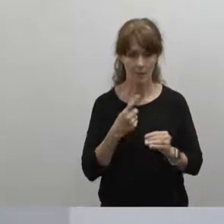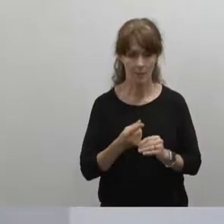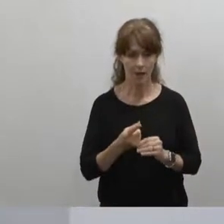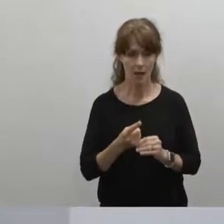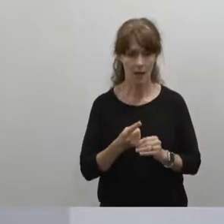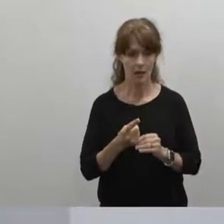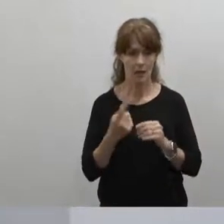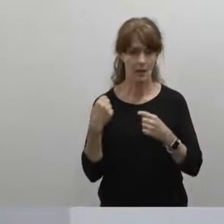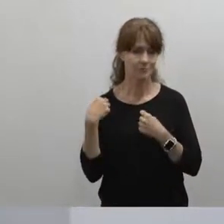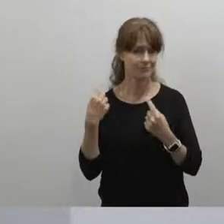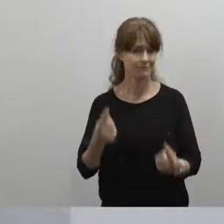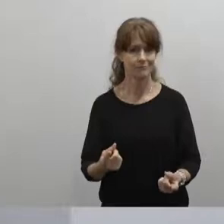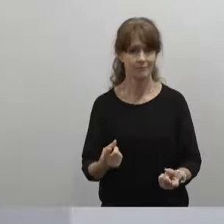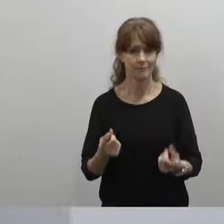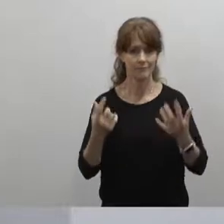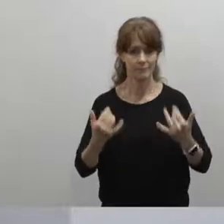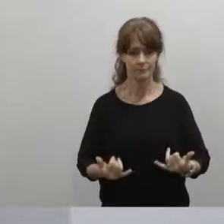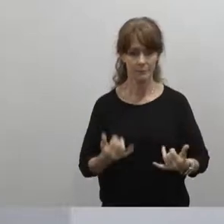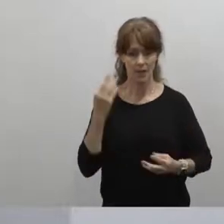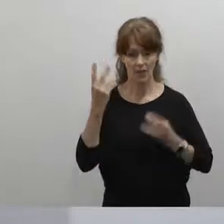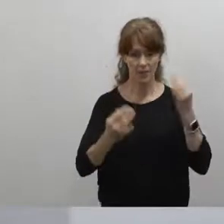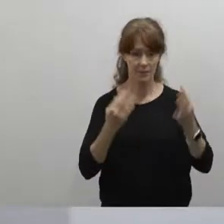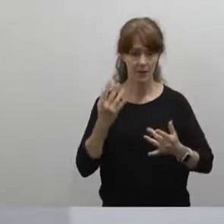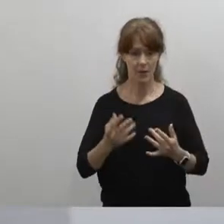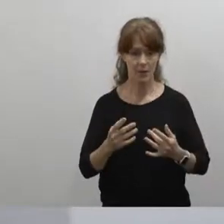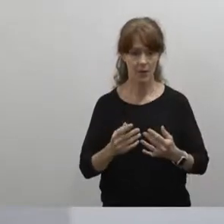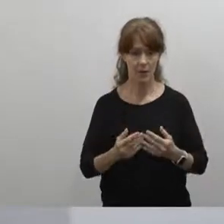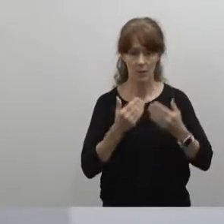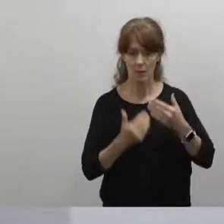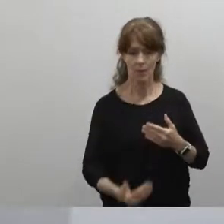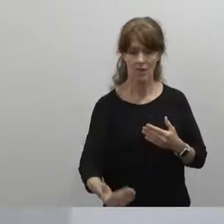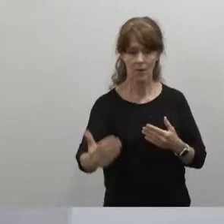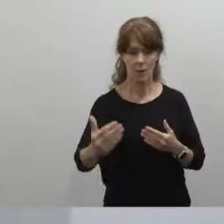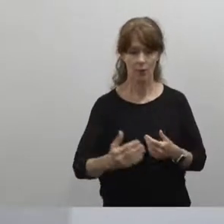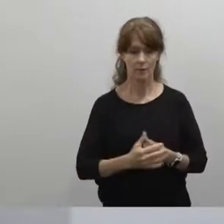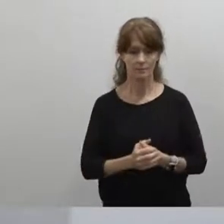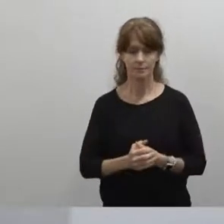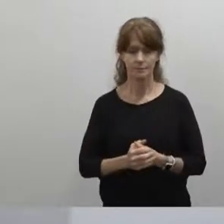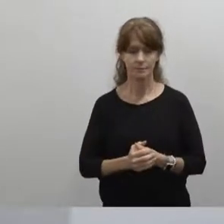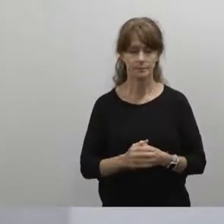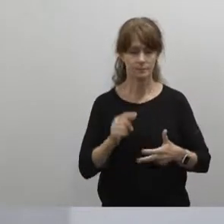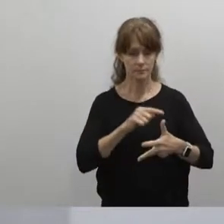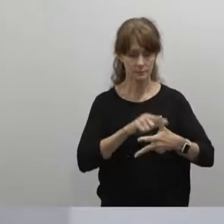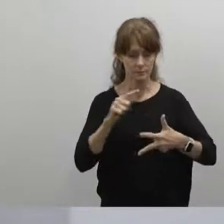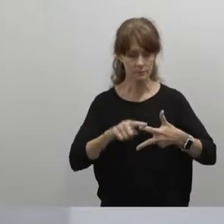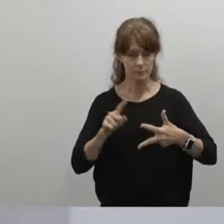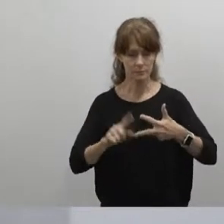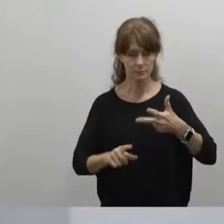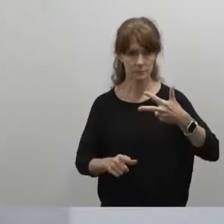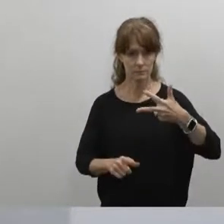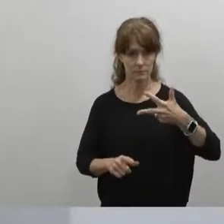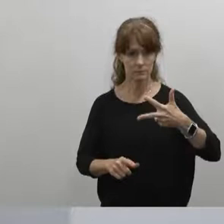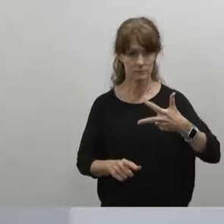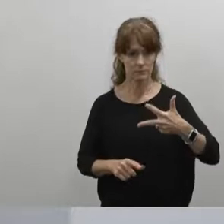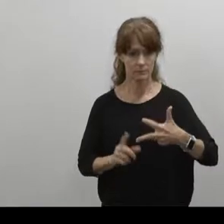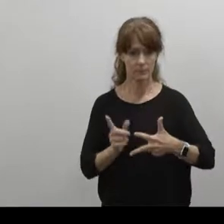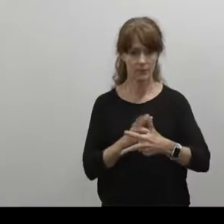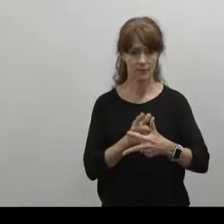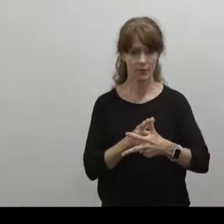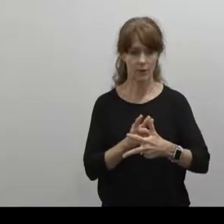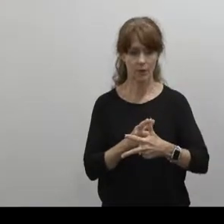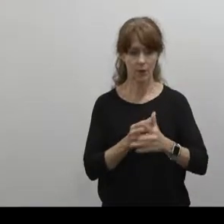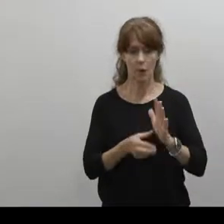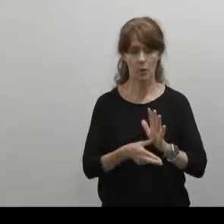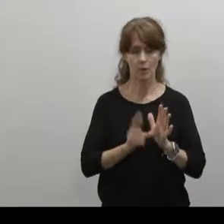nấy hai năng pin kêu chlang chlay rồi viên kia từ viên từ mốc làm pin rồi biết rồi thôi giang mắt cứ thả bằng can